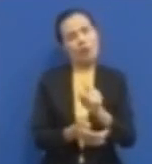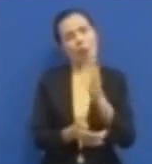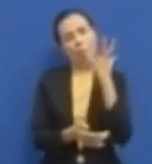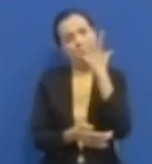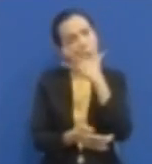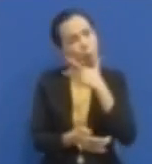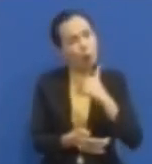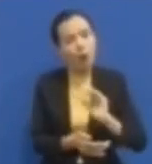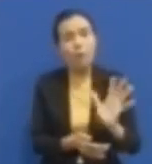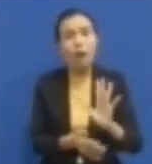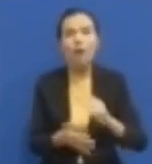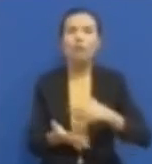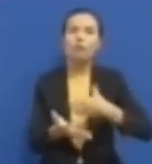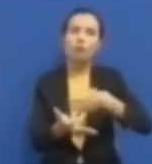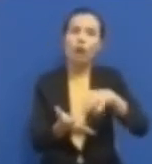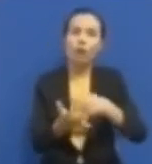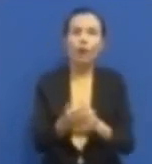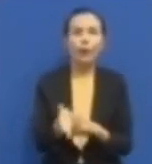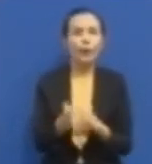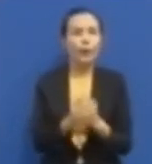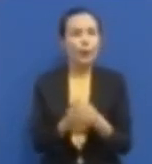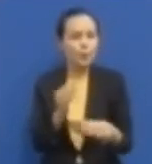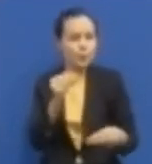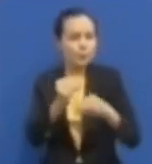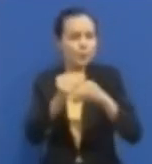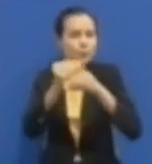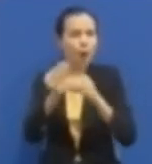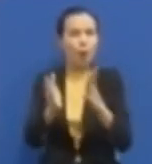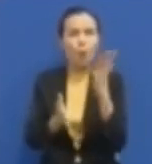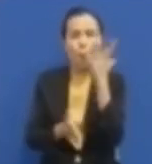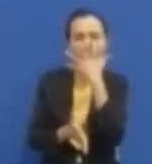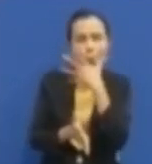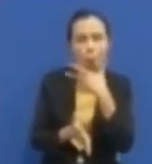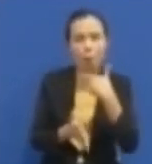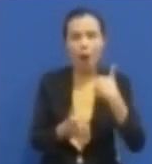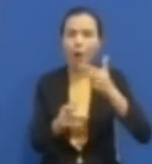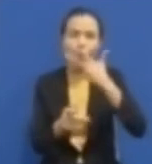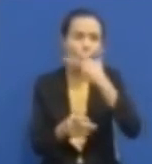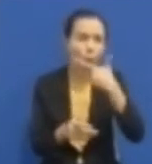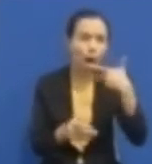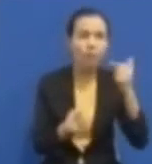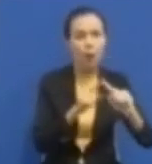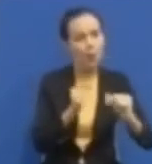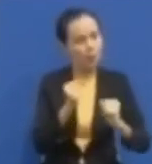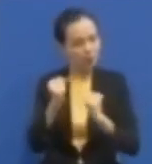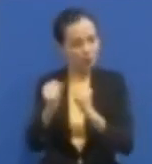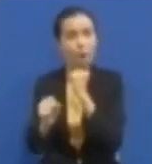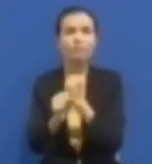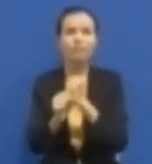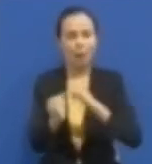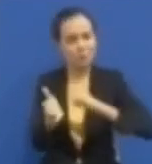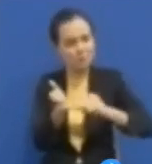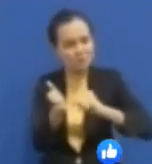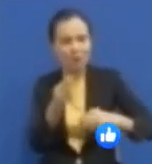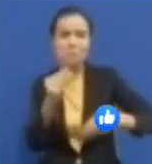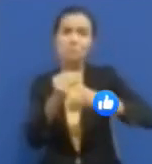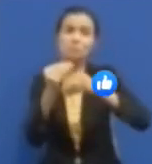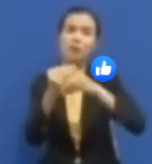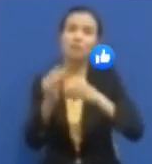ายงานนี้หรอกท่านได้ปรุงแต่งไว้ดีมากเลยครับท่านทำเมคอัพได้ดีมากท่านพยายามนะครับแต่ที่สำคัญก็